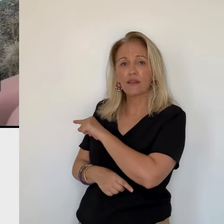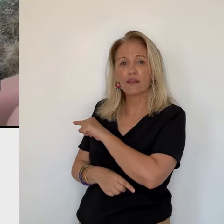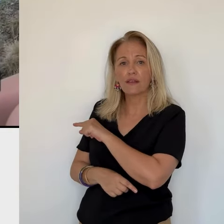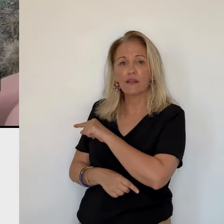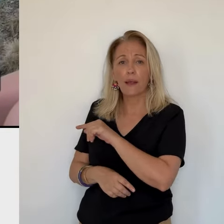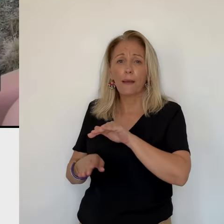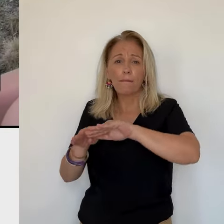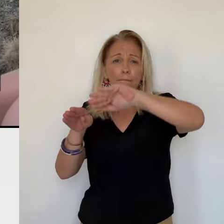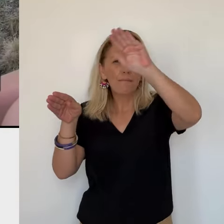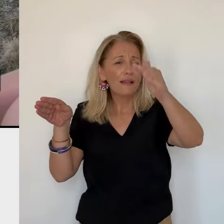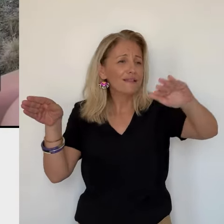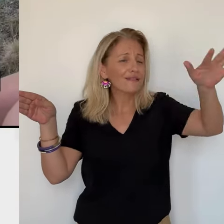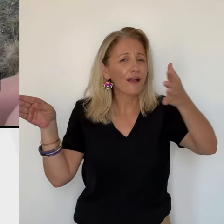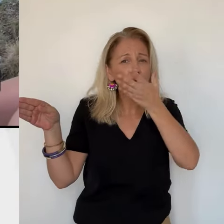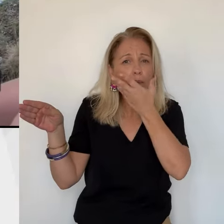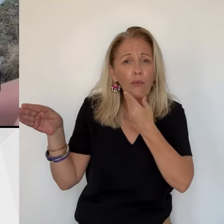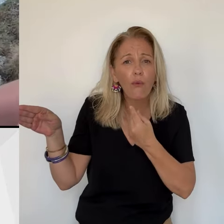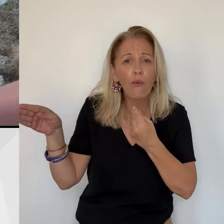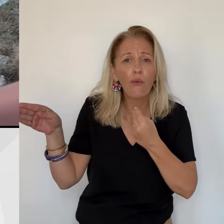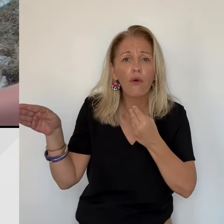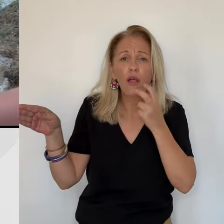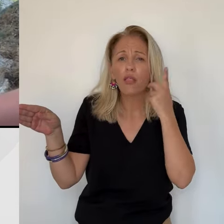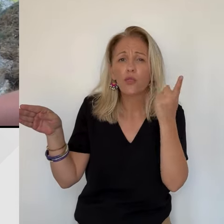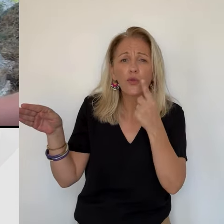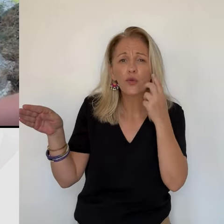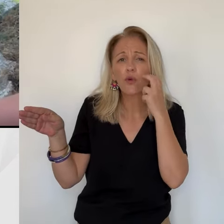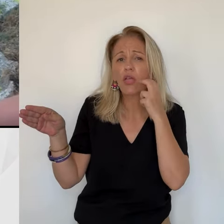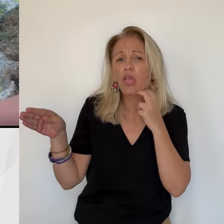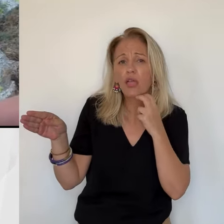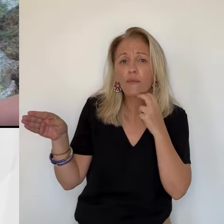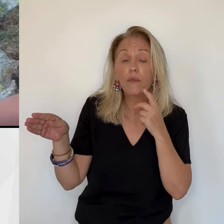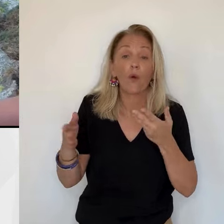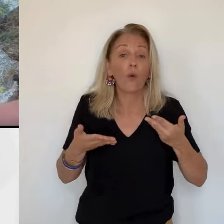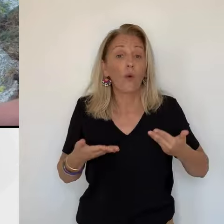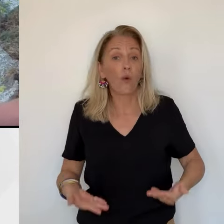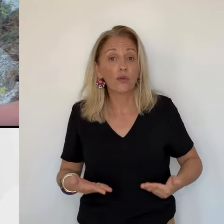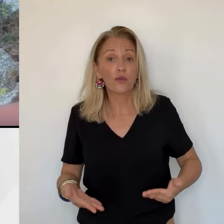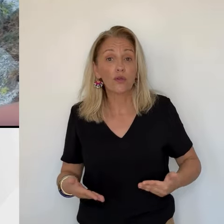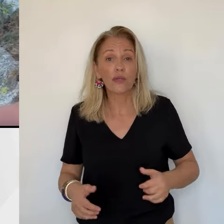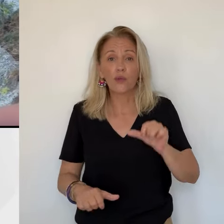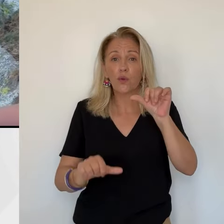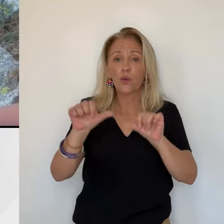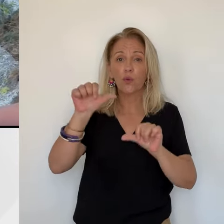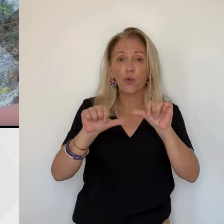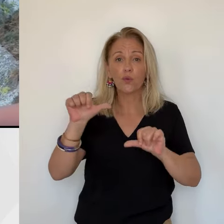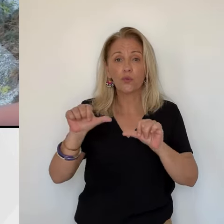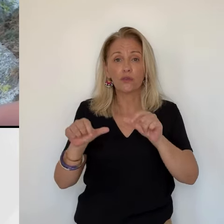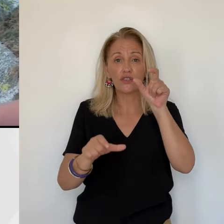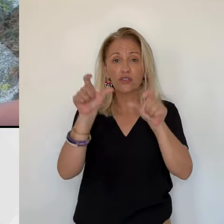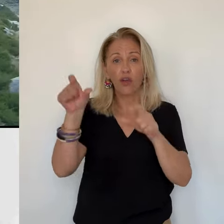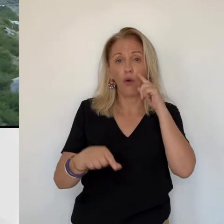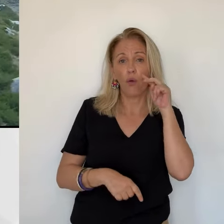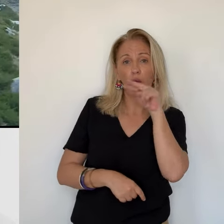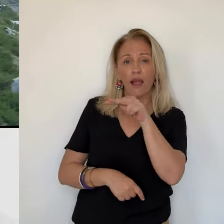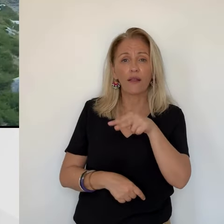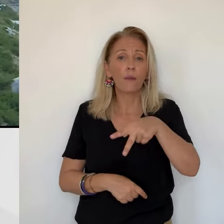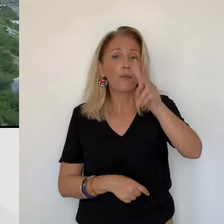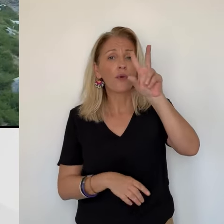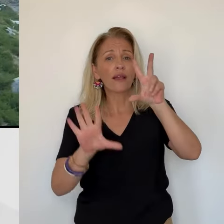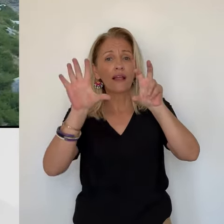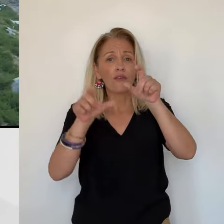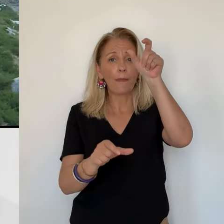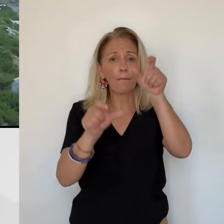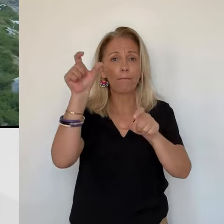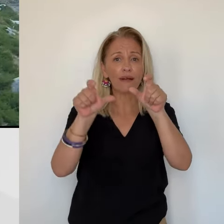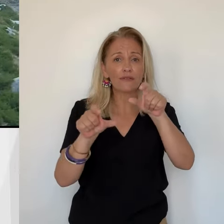montagne. Donc je tiens ça un petit peu de mon père. Voilà. Il y a un beau paysage, ça fait toujours plaisir. Une course